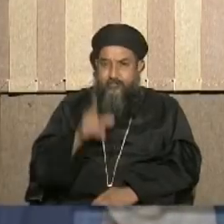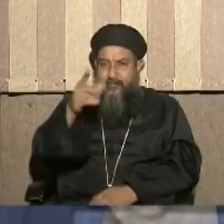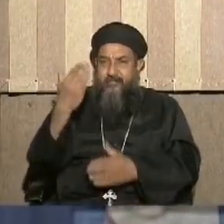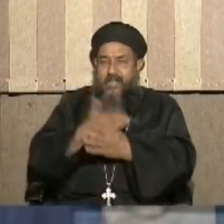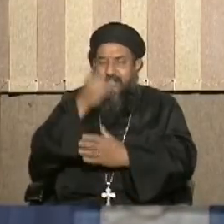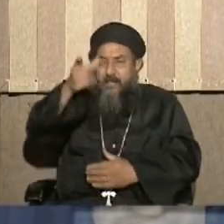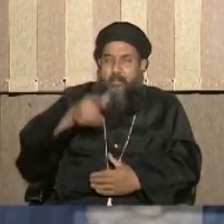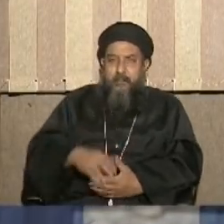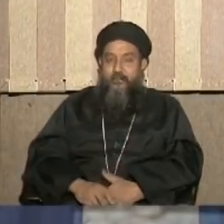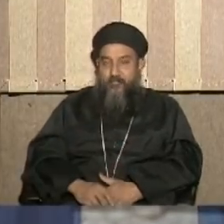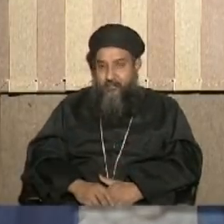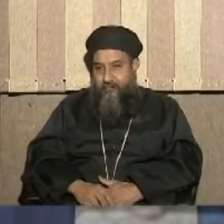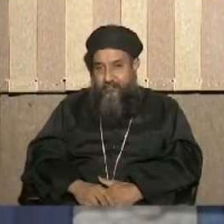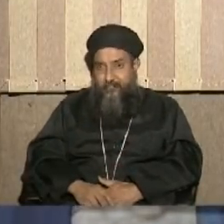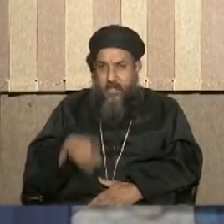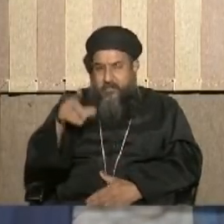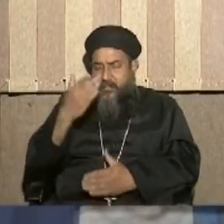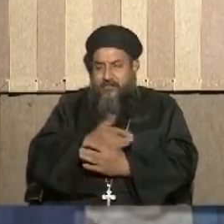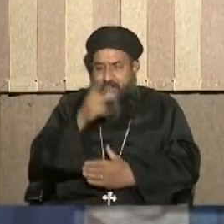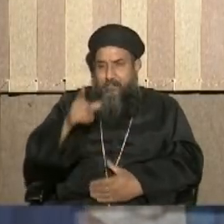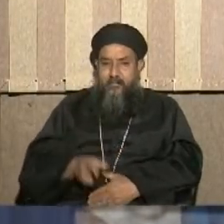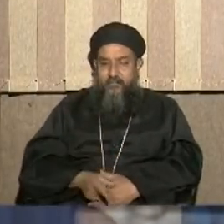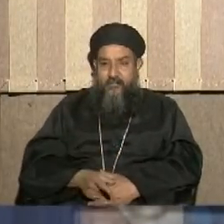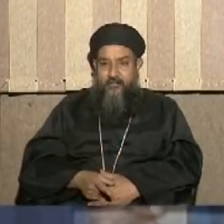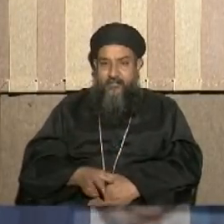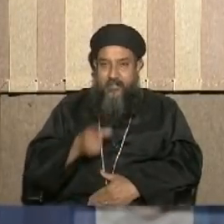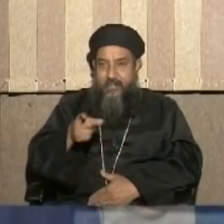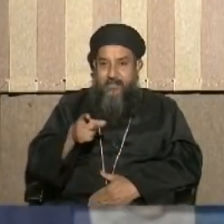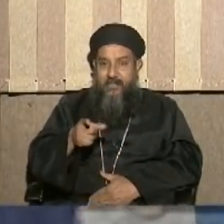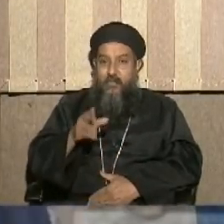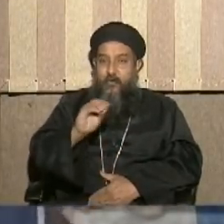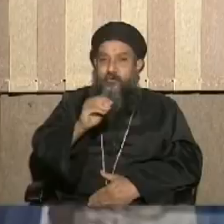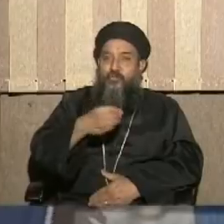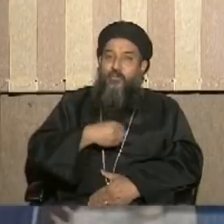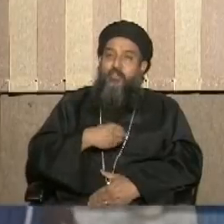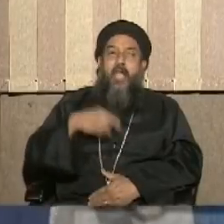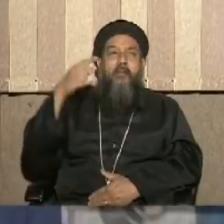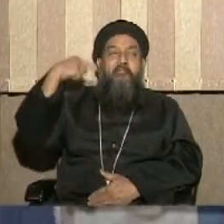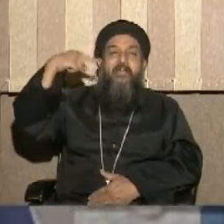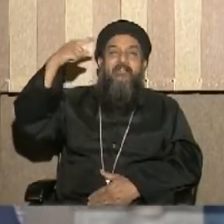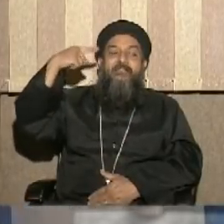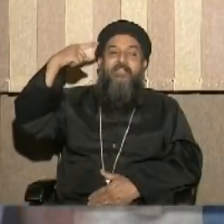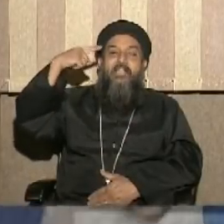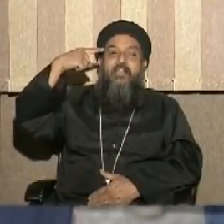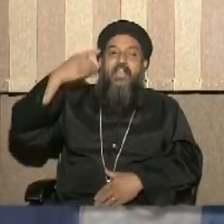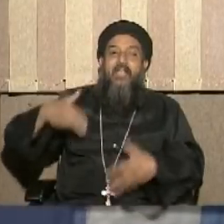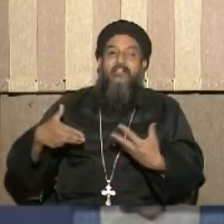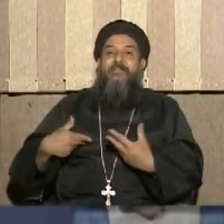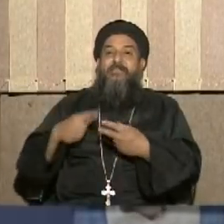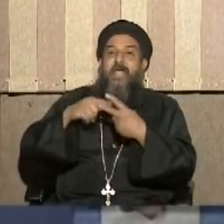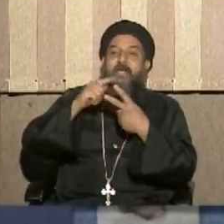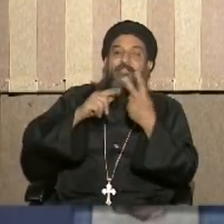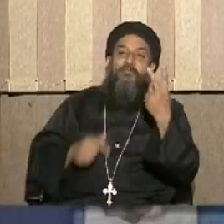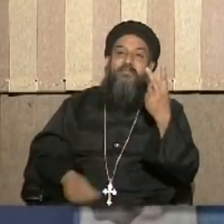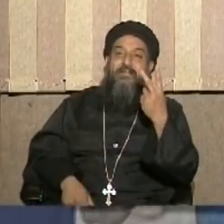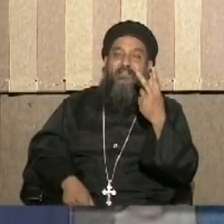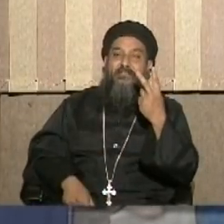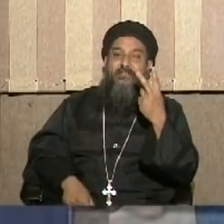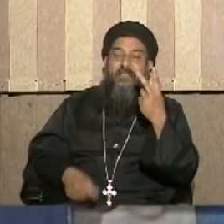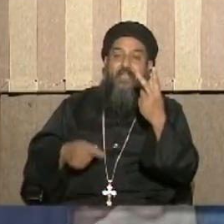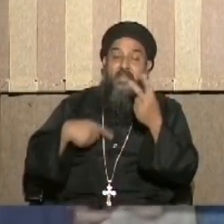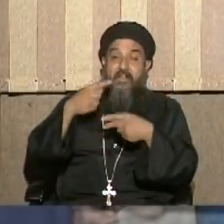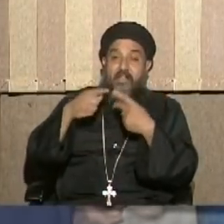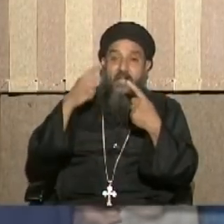انت السبب؟ نعم. ايوه، مش انت اللي قلت لي فيها ايه لما يروح يتفسحوا لهم يومين؟ يا